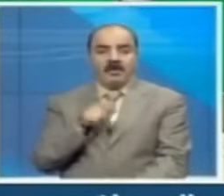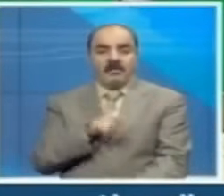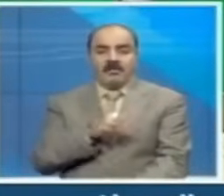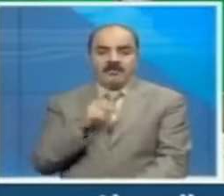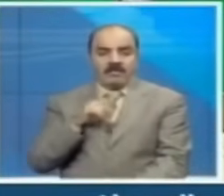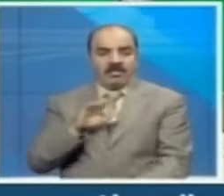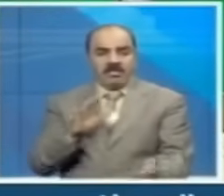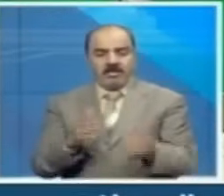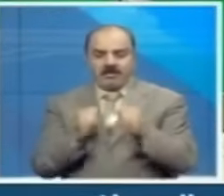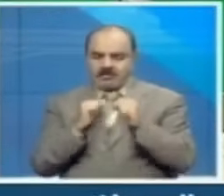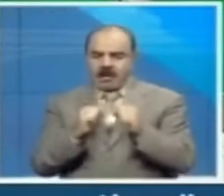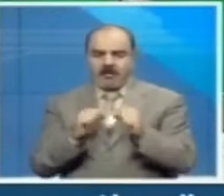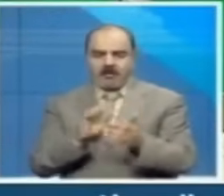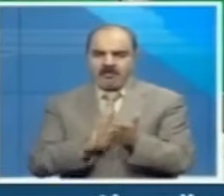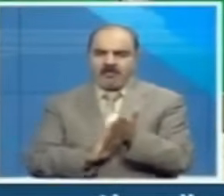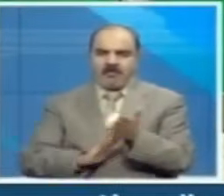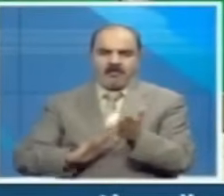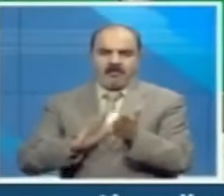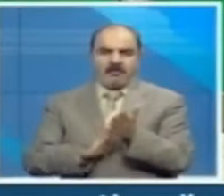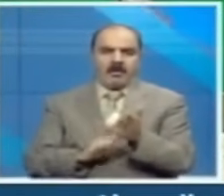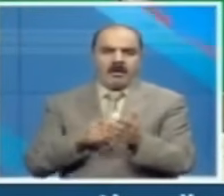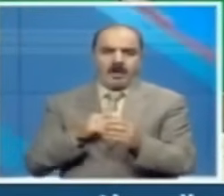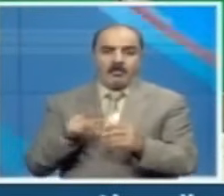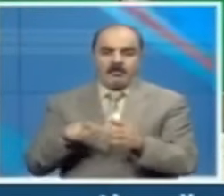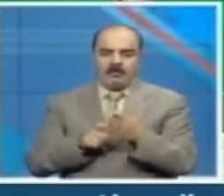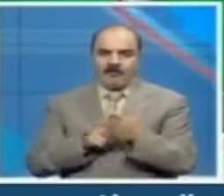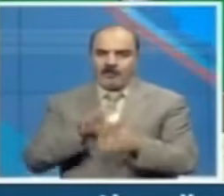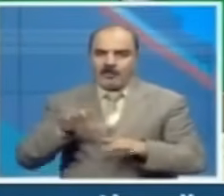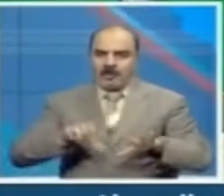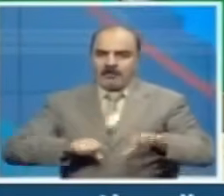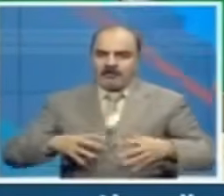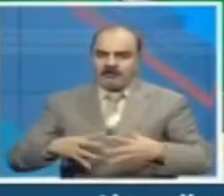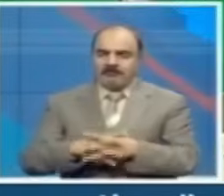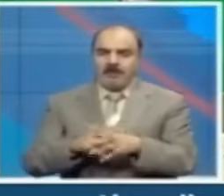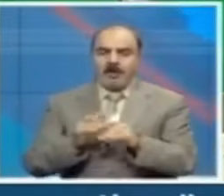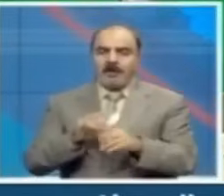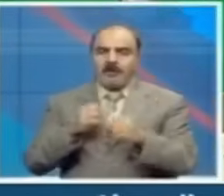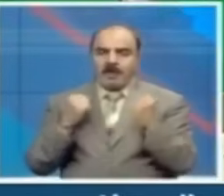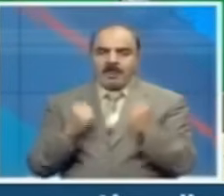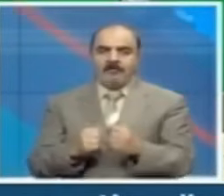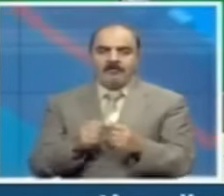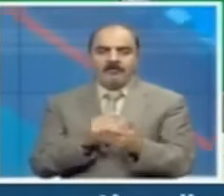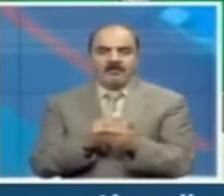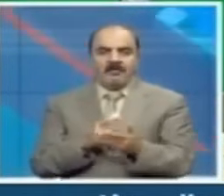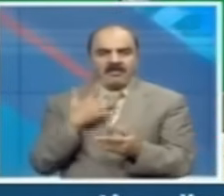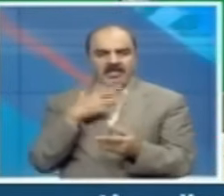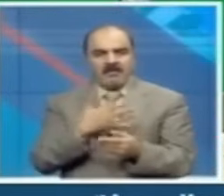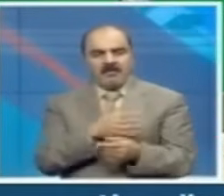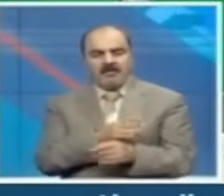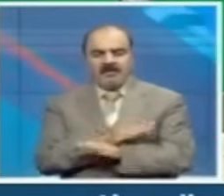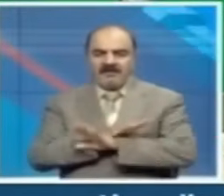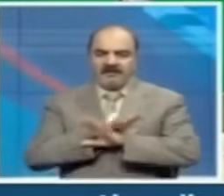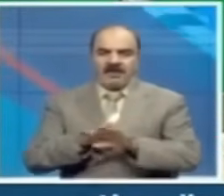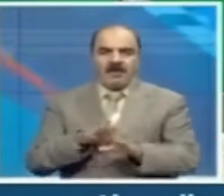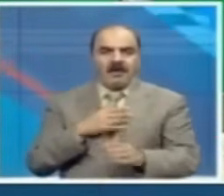السودان يمر بمرحلة عصيبة وخطيرة تتطلب تضافر الجهود العربية كافة لوقف نزيف